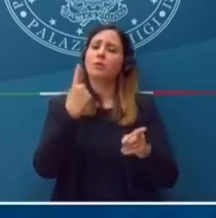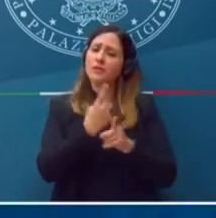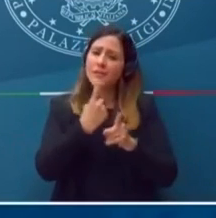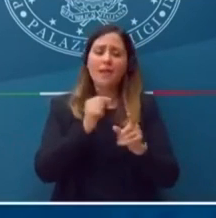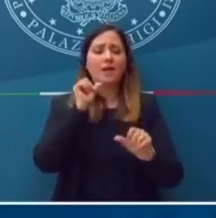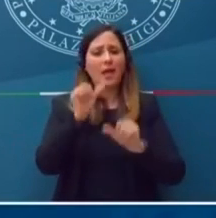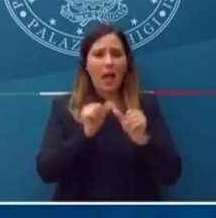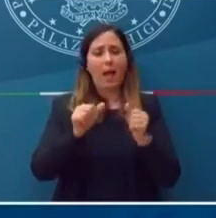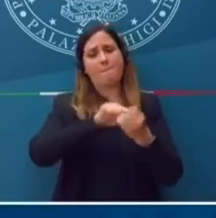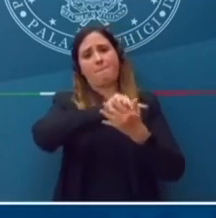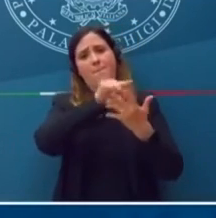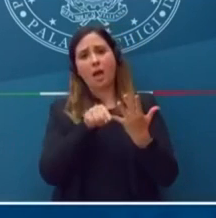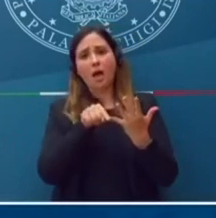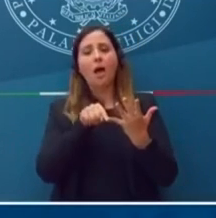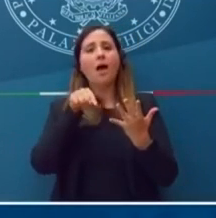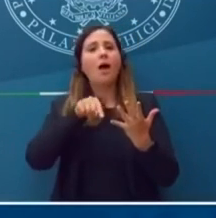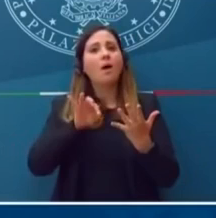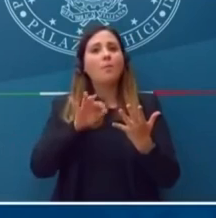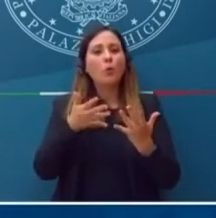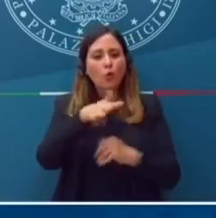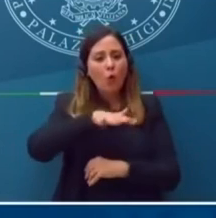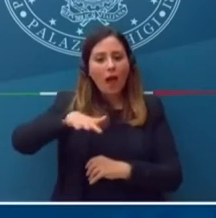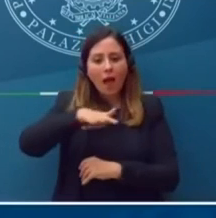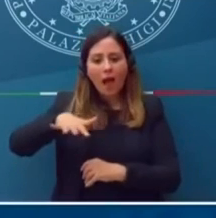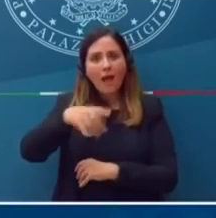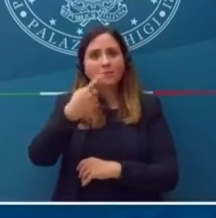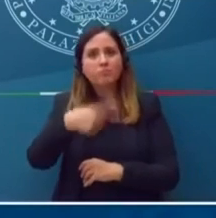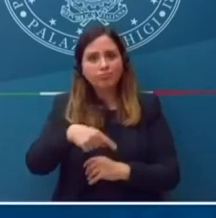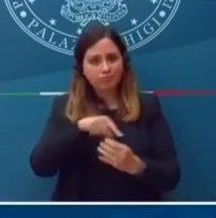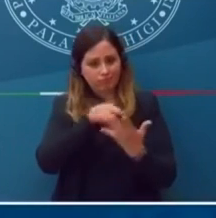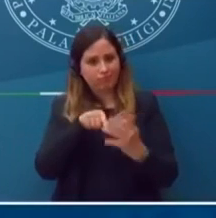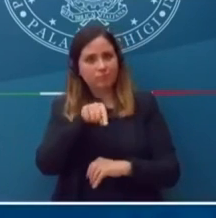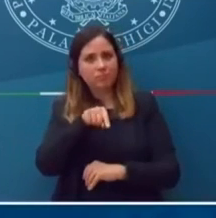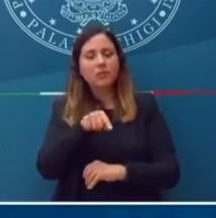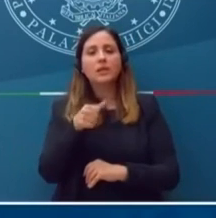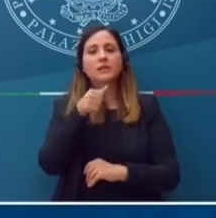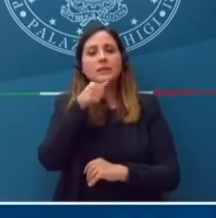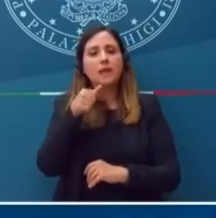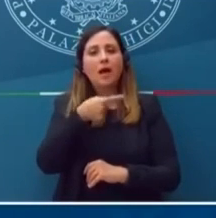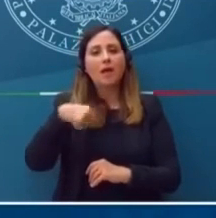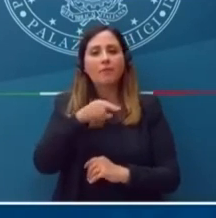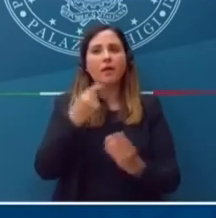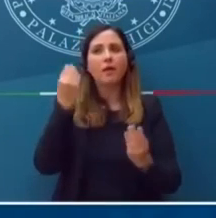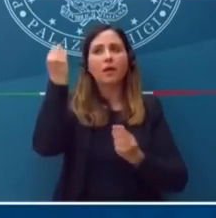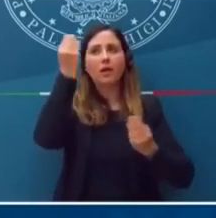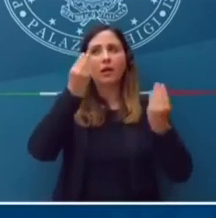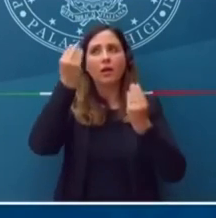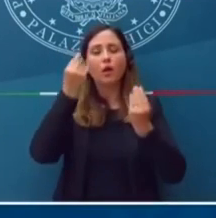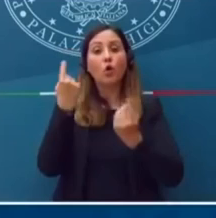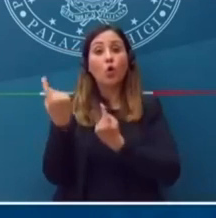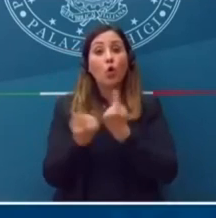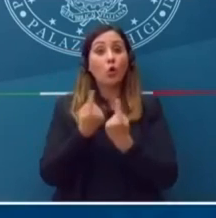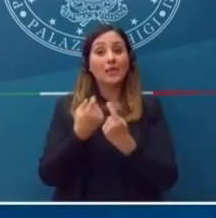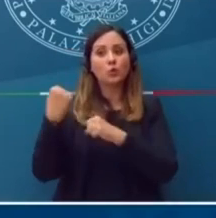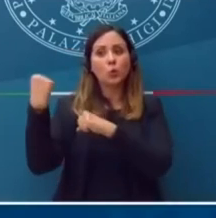tutte aree dove occorre chiedersi se l'attuale contesto istituzionale, per usare una parola che